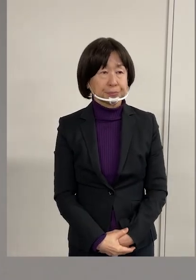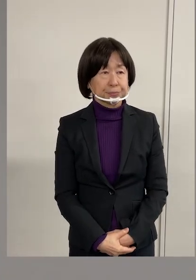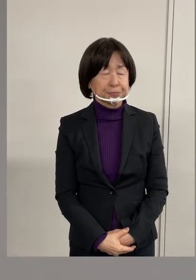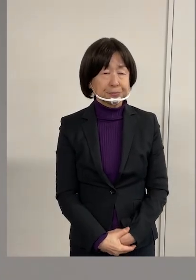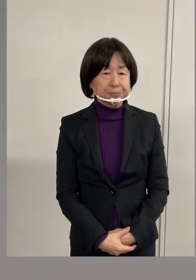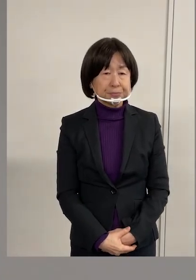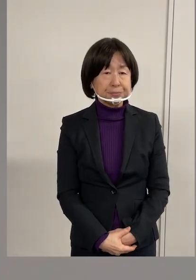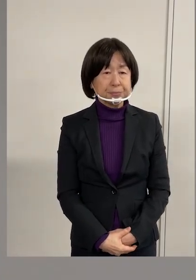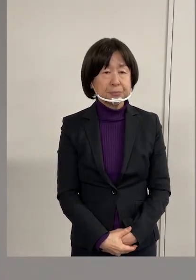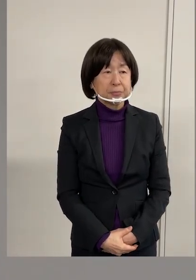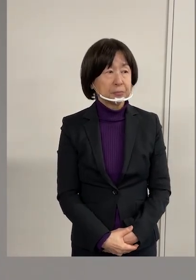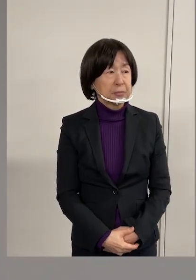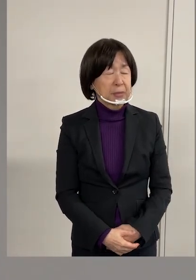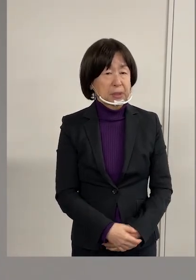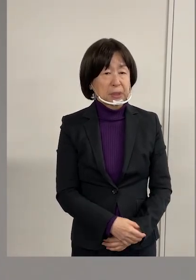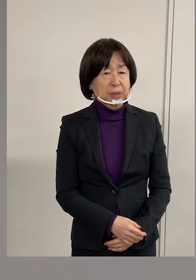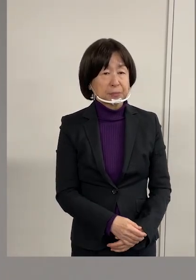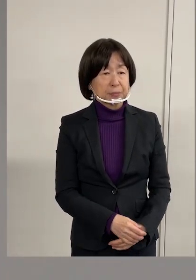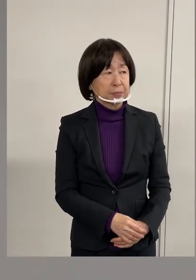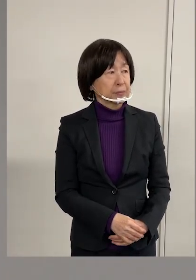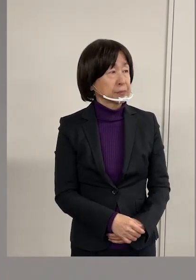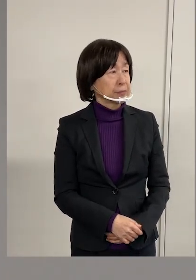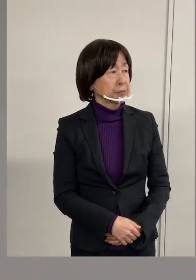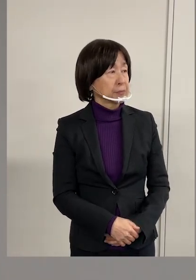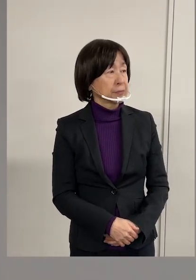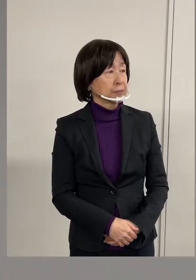はい、その他ご質問はよろしいでしょうか。